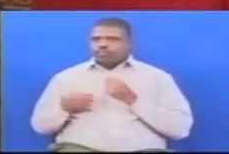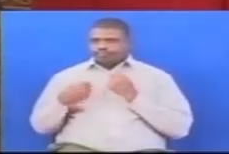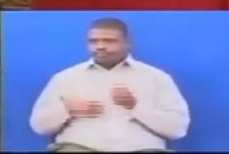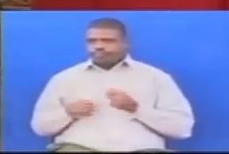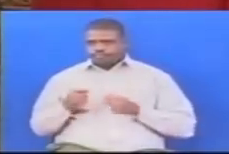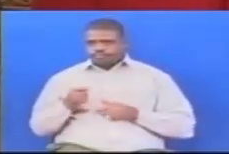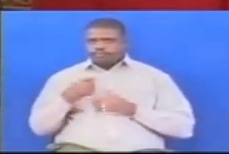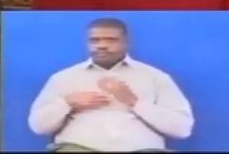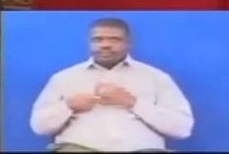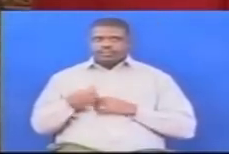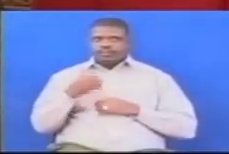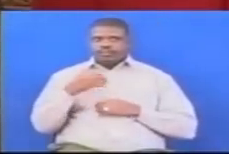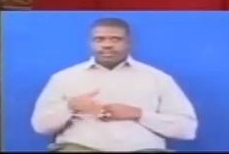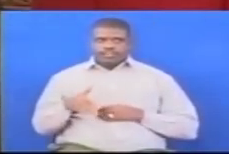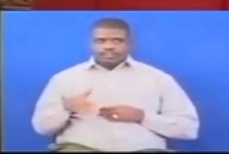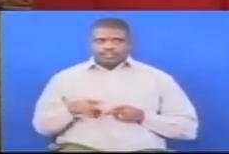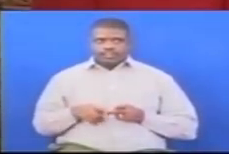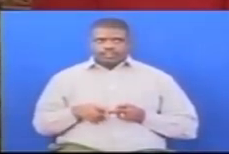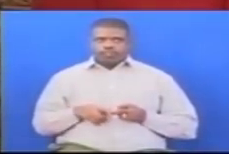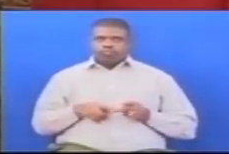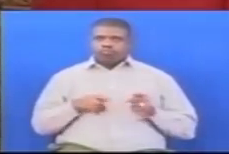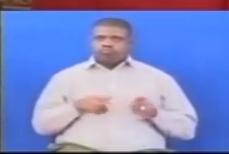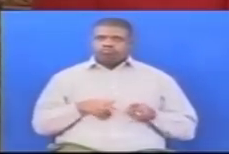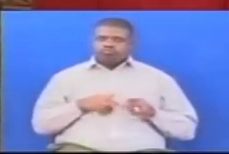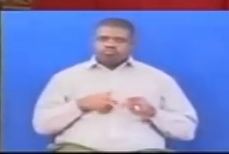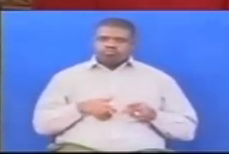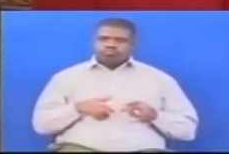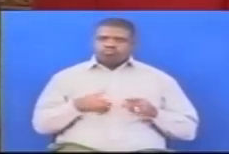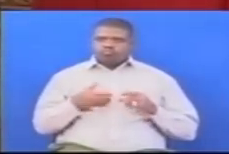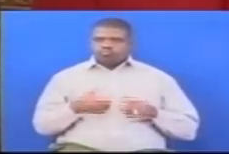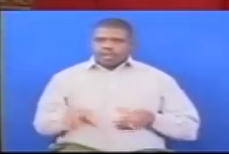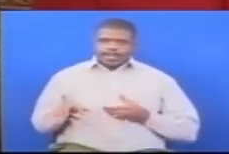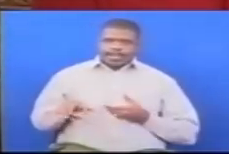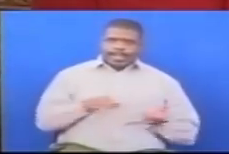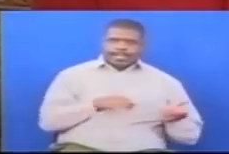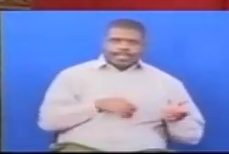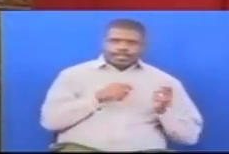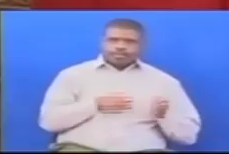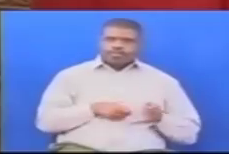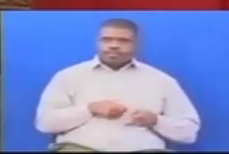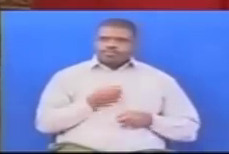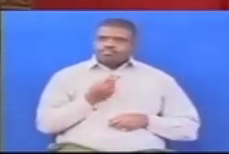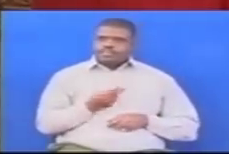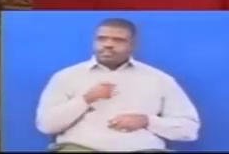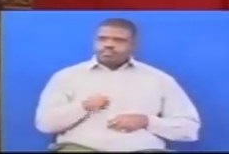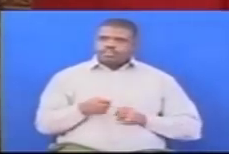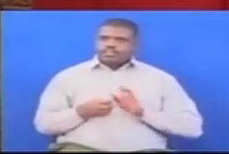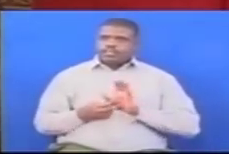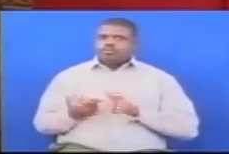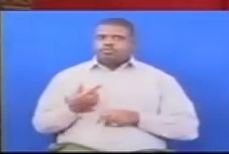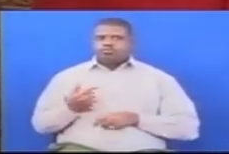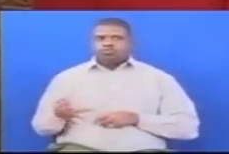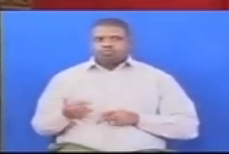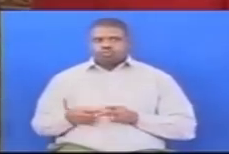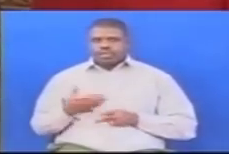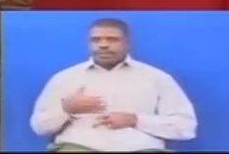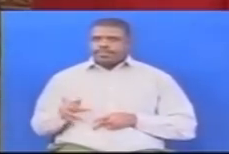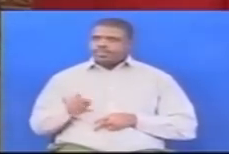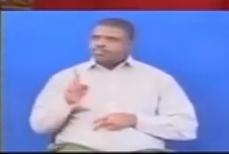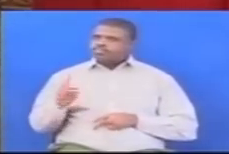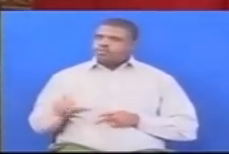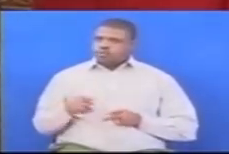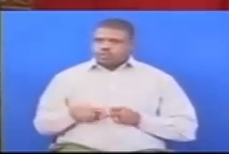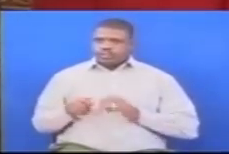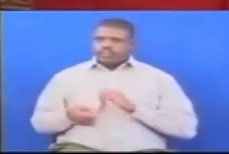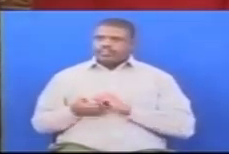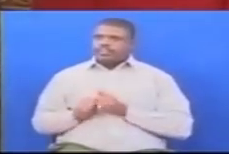wa kilimo cha umwagiliaji ni percent 2.7 tu. Maji yapo.